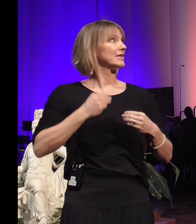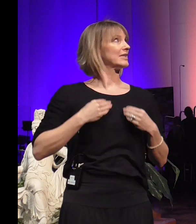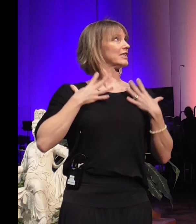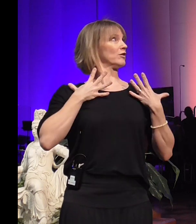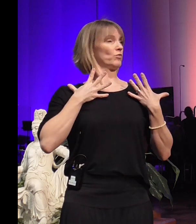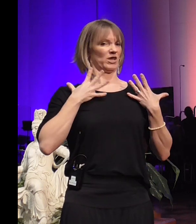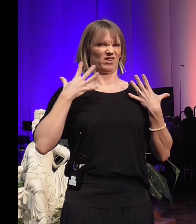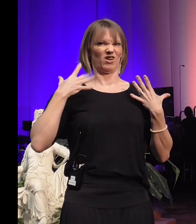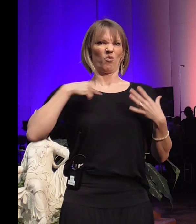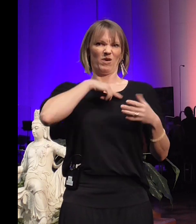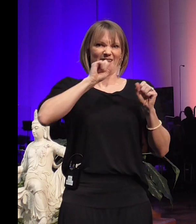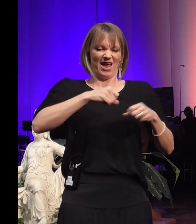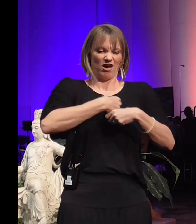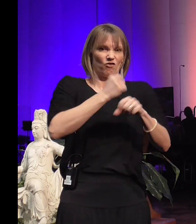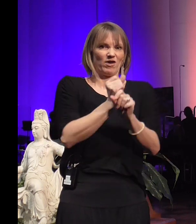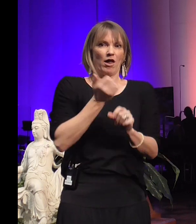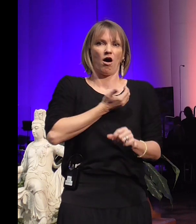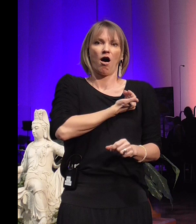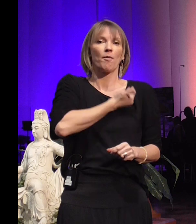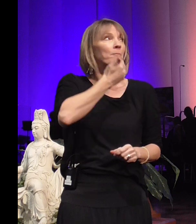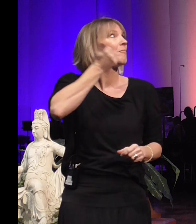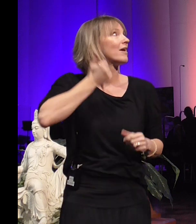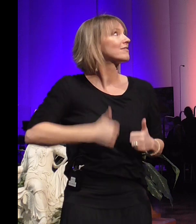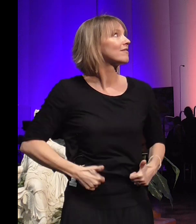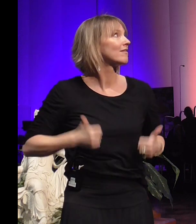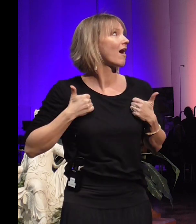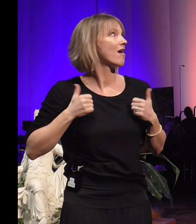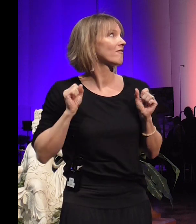найкраще життя зараз.